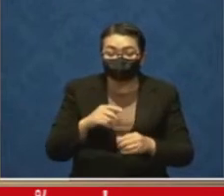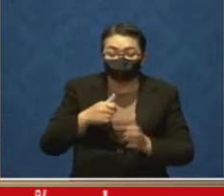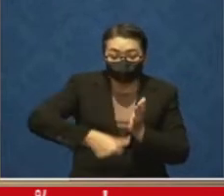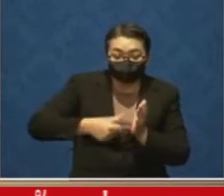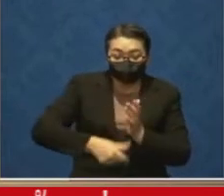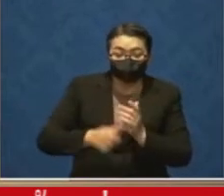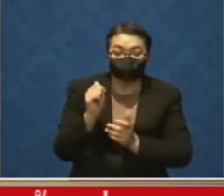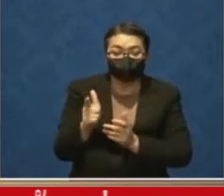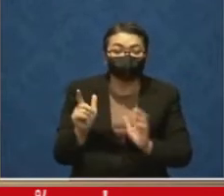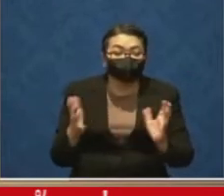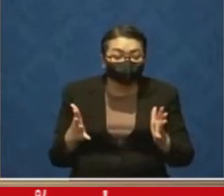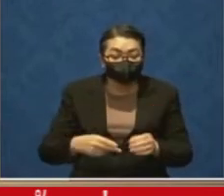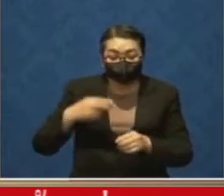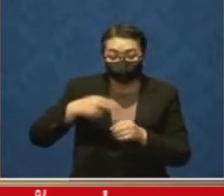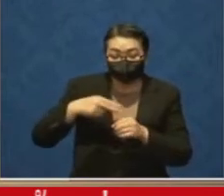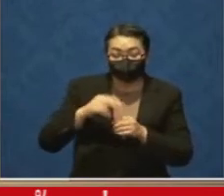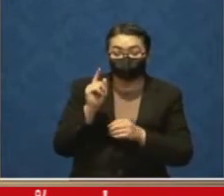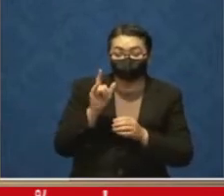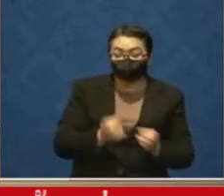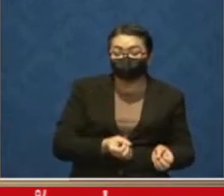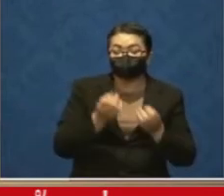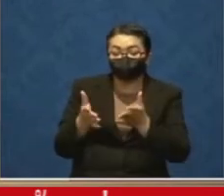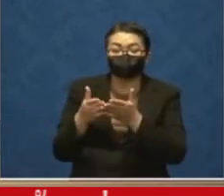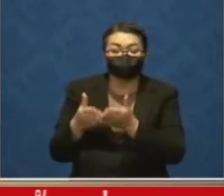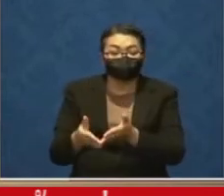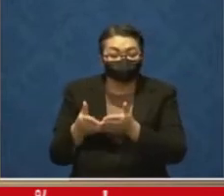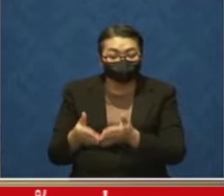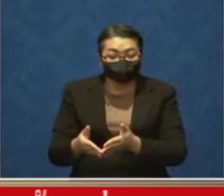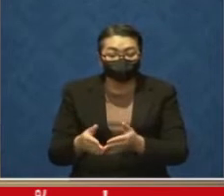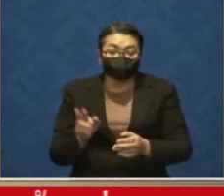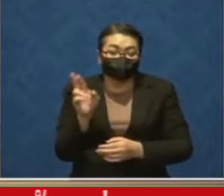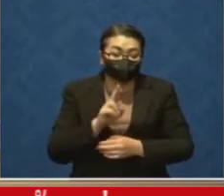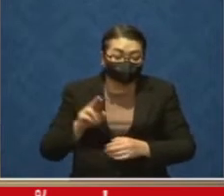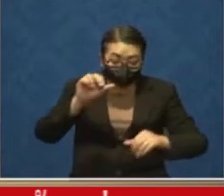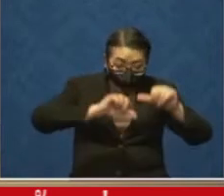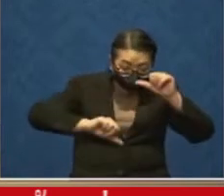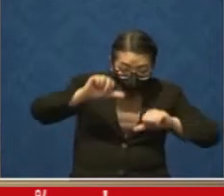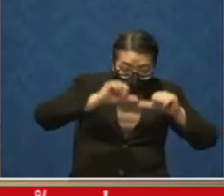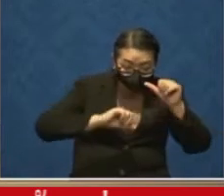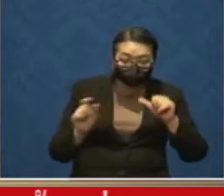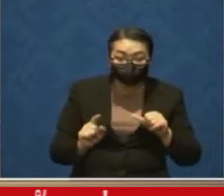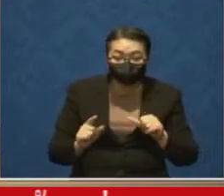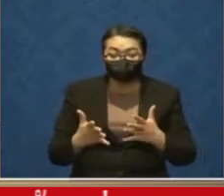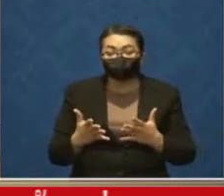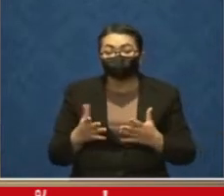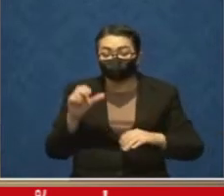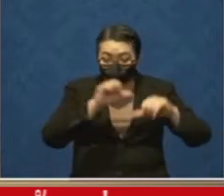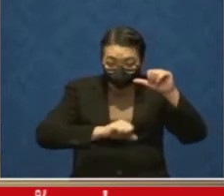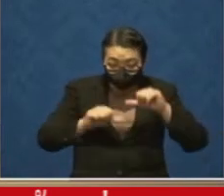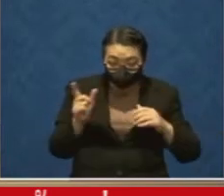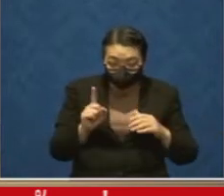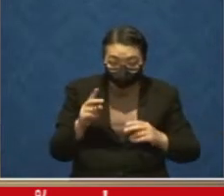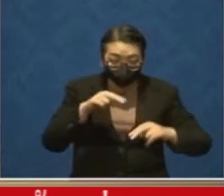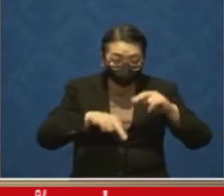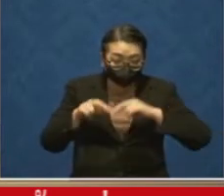มนที่จะตองส่งขายไปเมืนอกน้มนทจะต้องเปนน้มนเขียวไปให้เหลือโดยใช้เครองมอทงเคมีนั่นหมายถงว่าเป็วิทยศา growแล